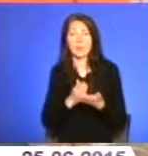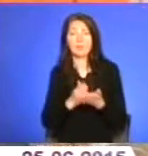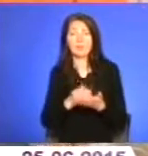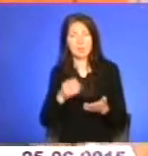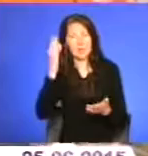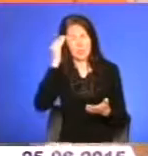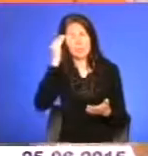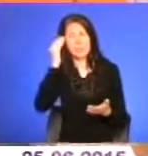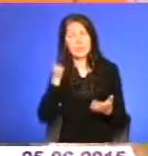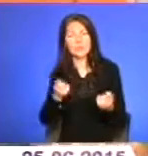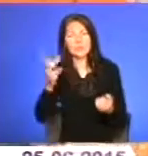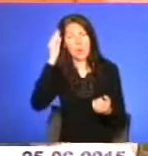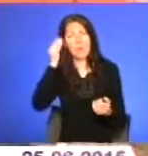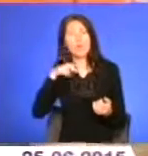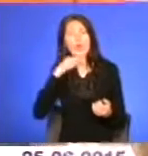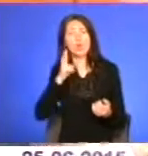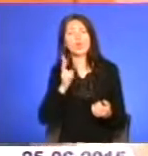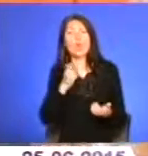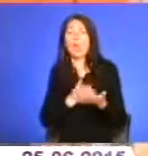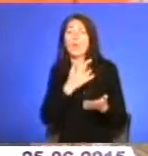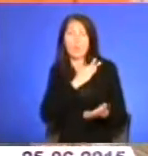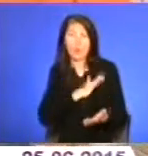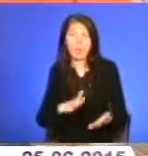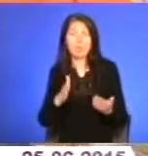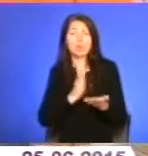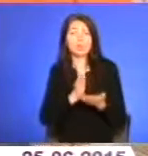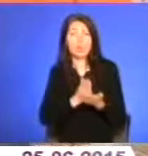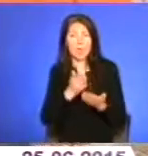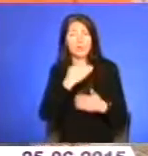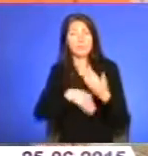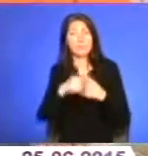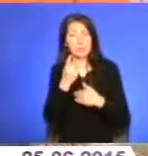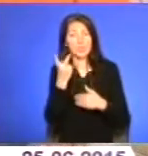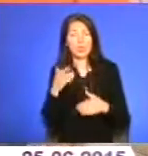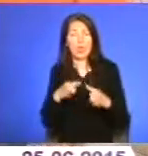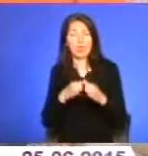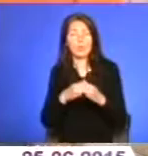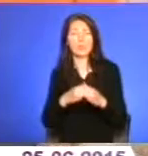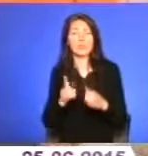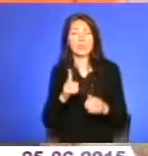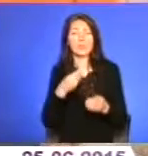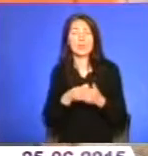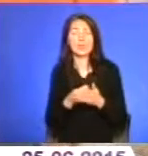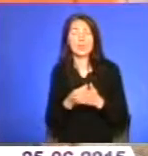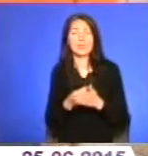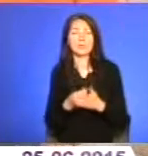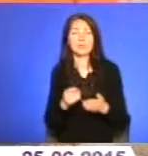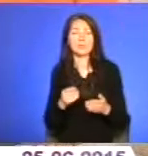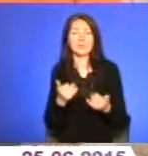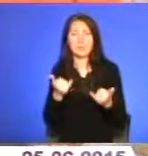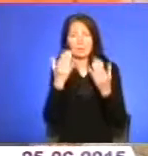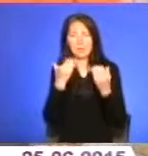Так, так, то у першої і другої групи. Друге питання, щодо коштів. На сьогоднішній день, за поданням